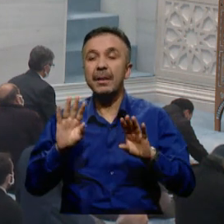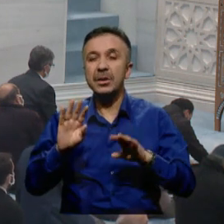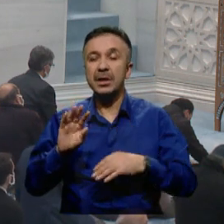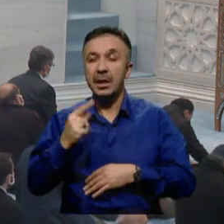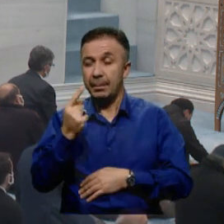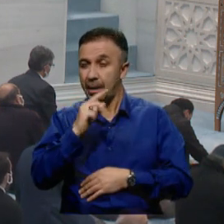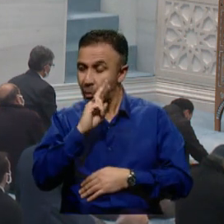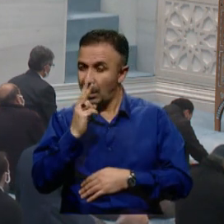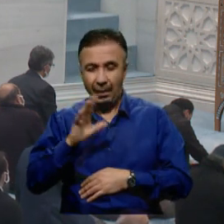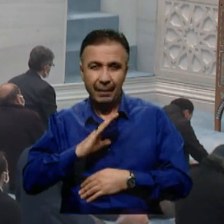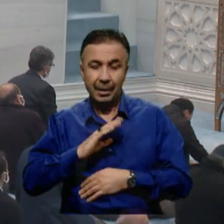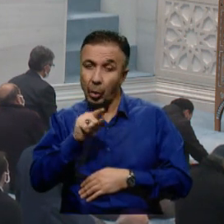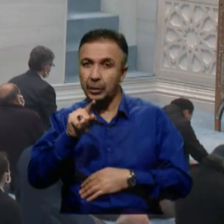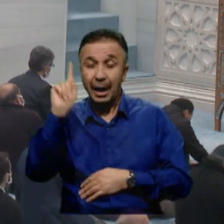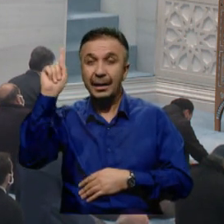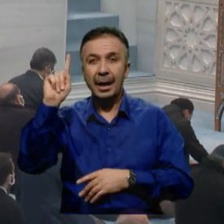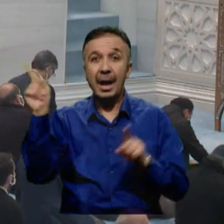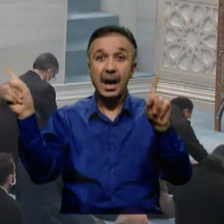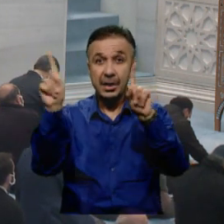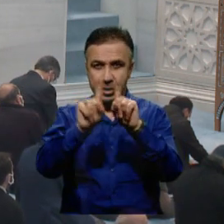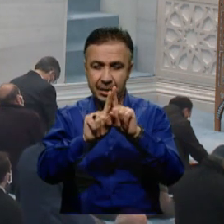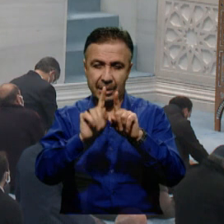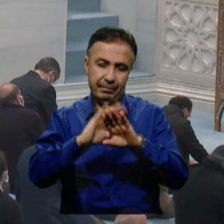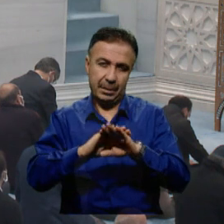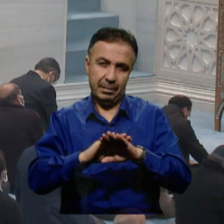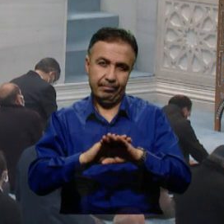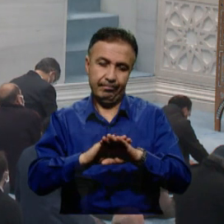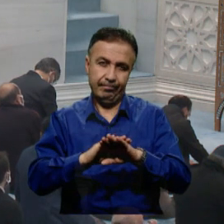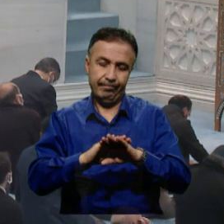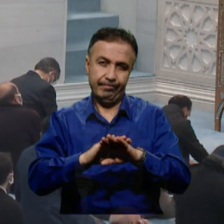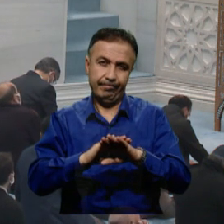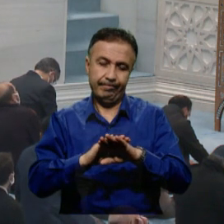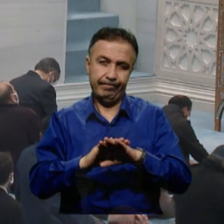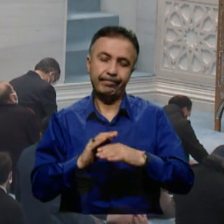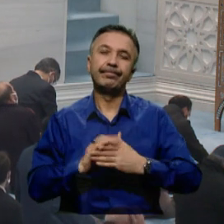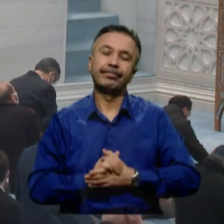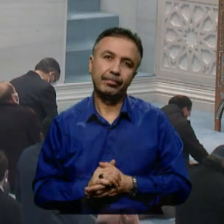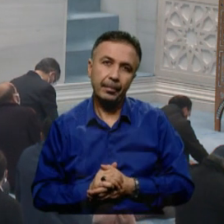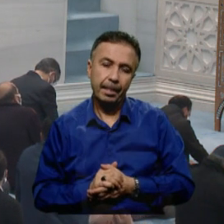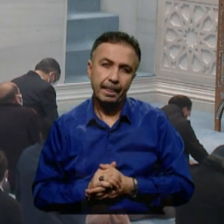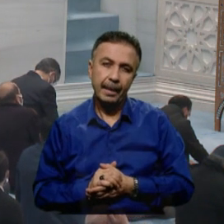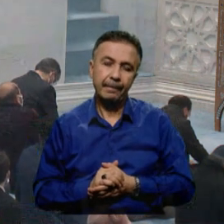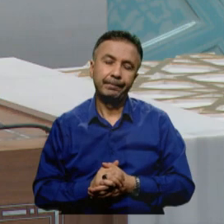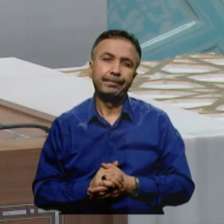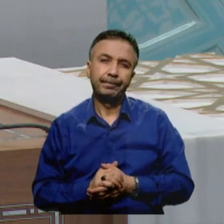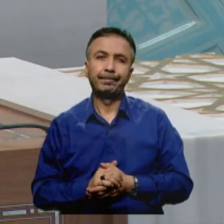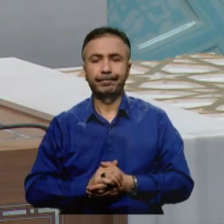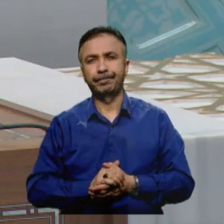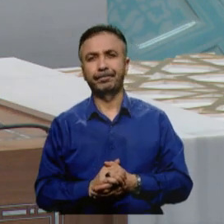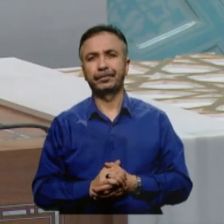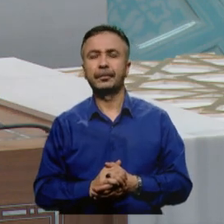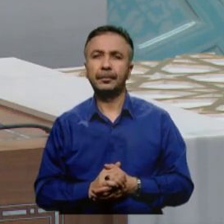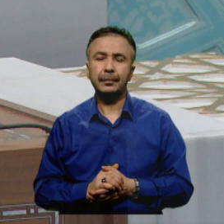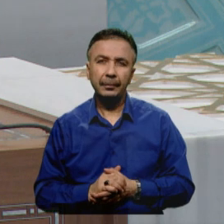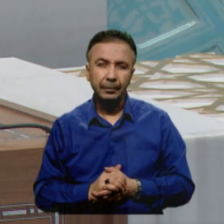vardır, şirktir. İnne Allahe la yagfiru en yushrake bihi ve yagfiru ma dune zalike